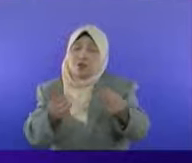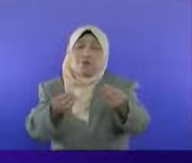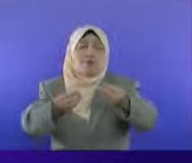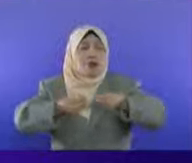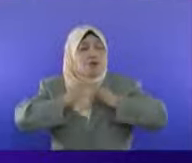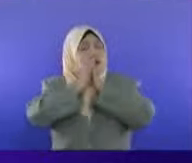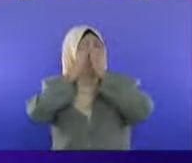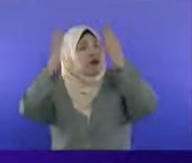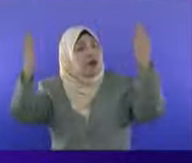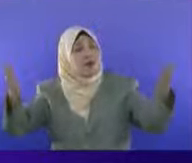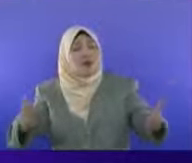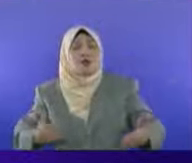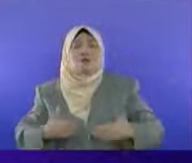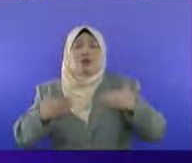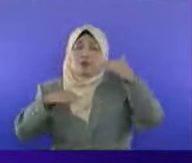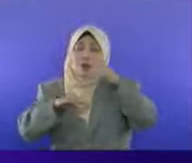وبشرى